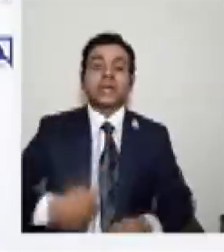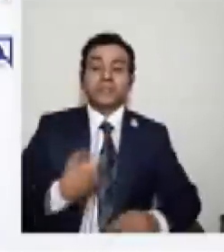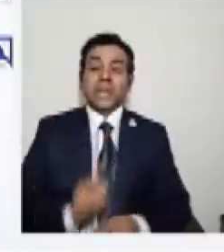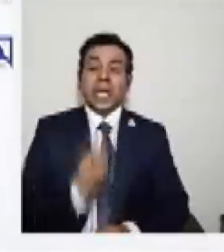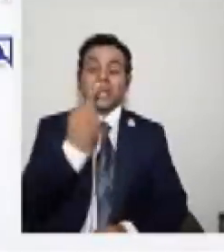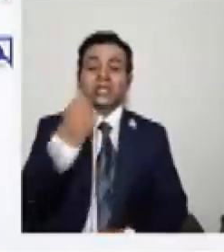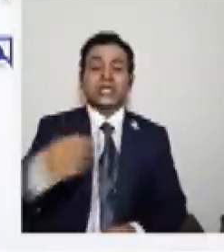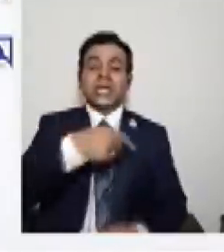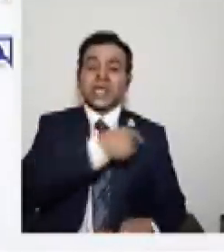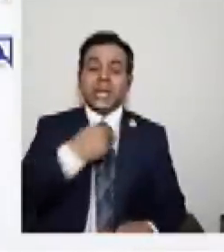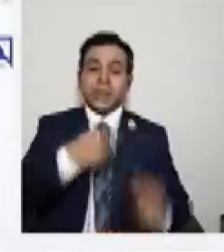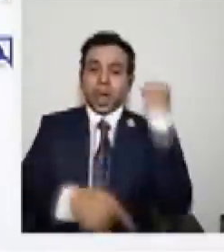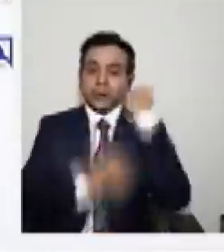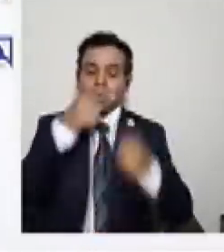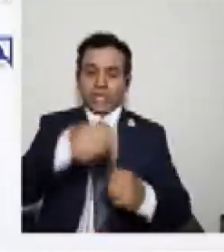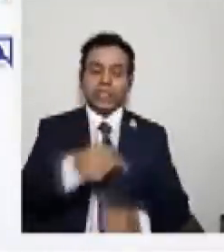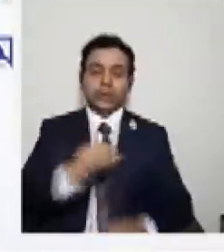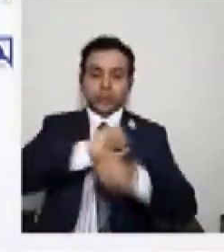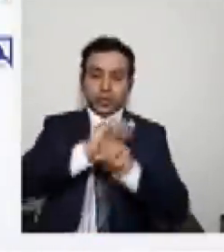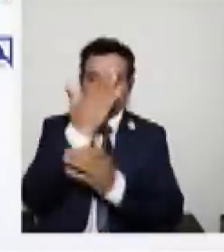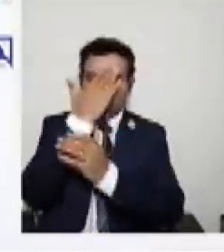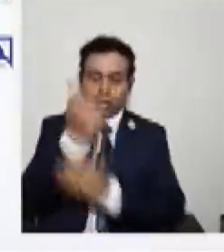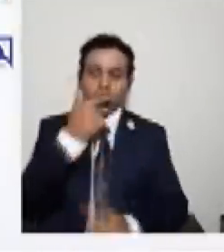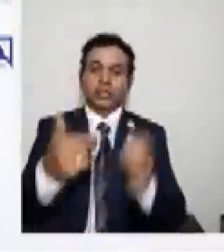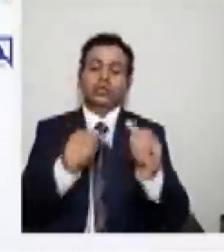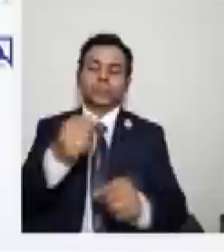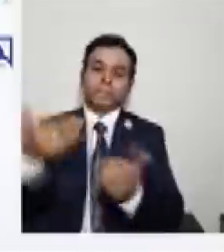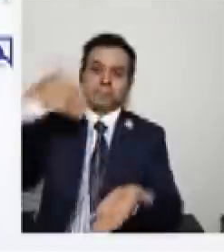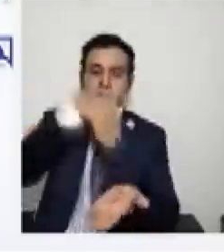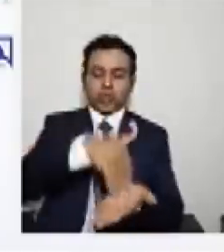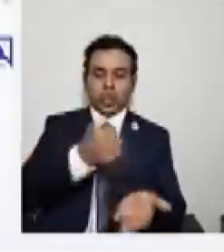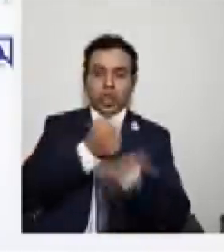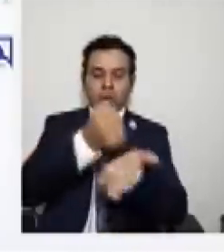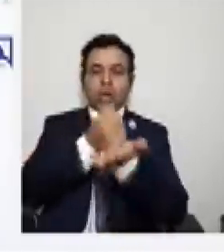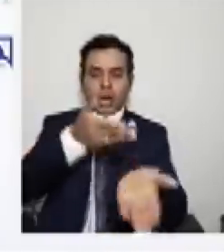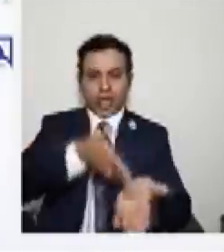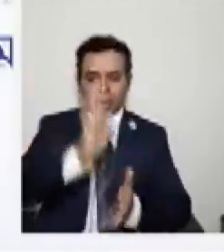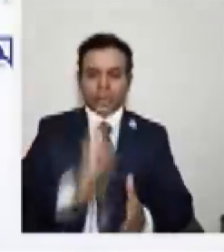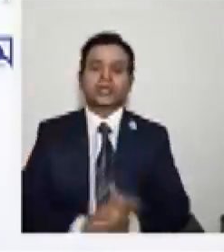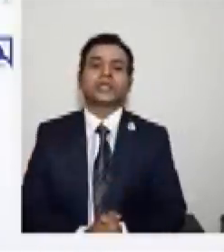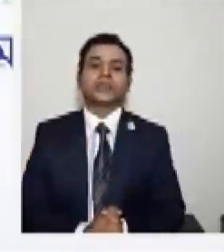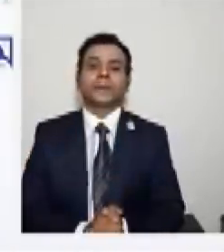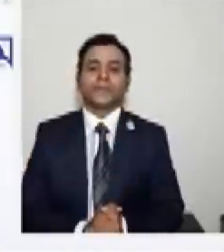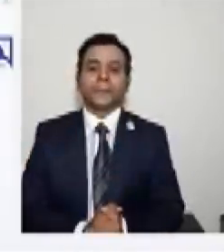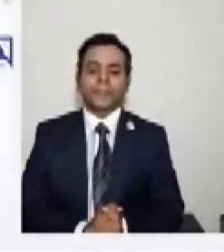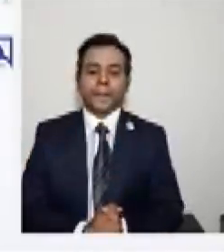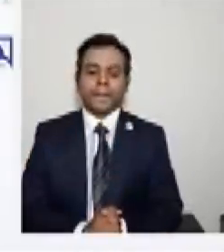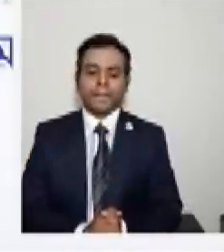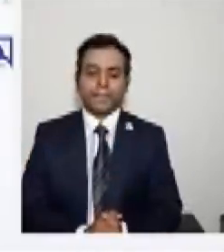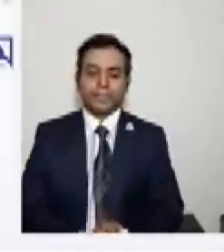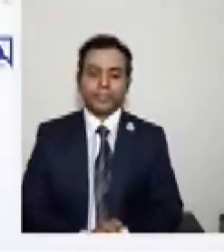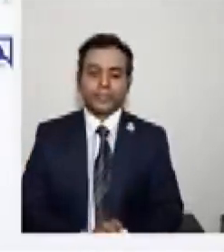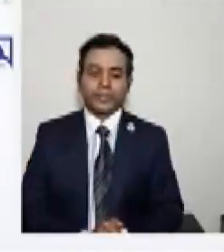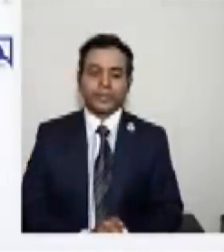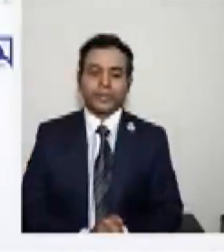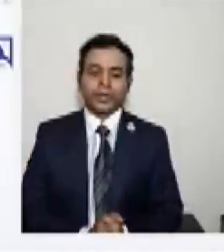রাসেল গ্যাস্ট্রোলিভার ইনস্টিটিউট, যেটা মহাকালীতে অবস্থিত, এই হাসপাতালেও করোনা আক্রান্ত রোগী এবং চিকিৎসকদের ভর্তির